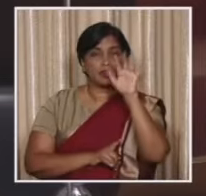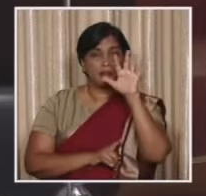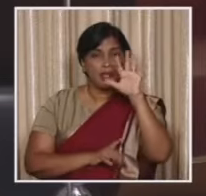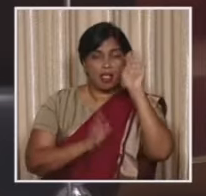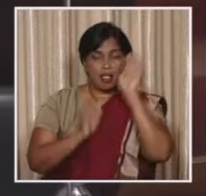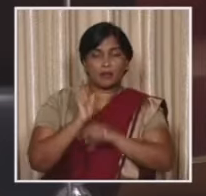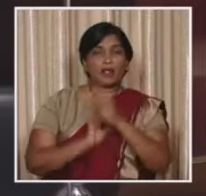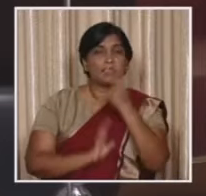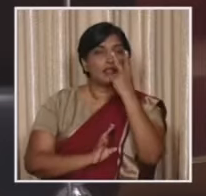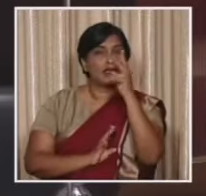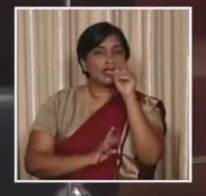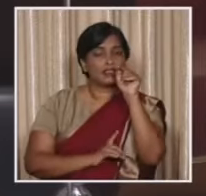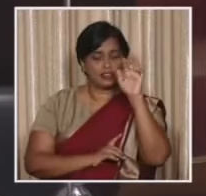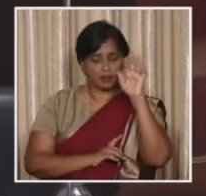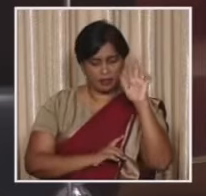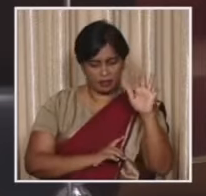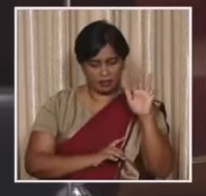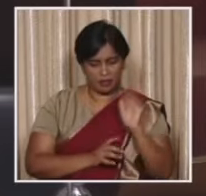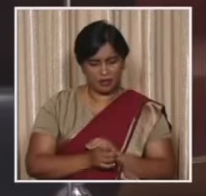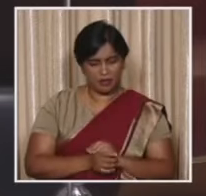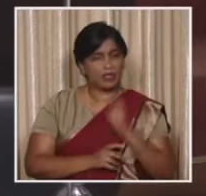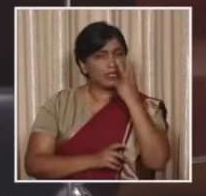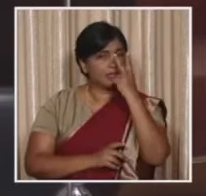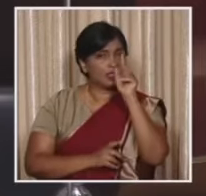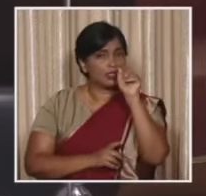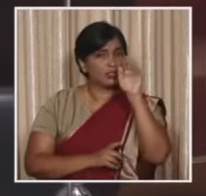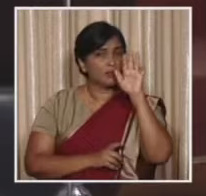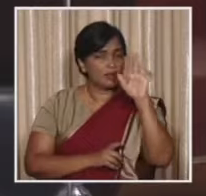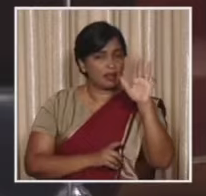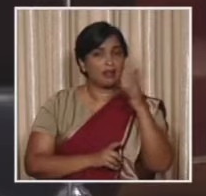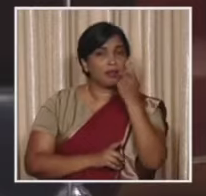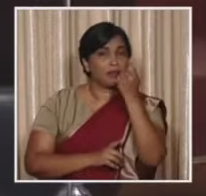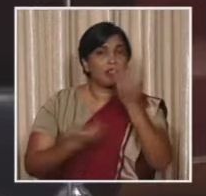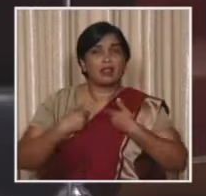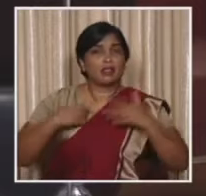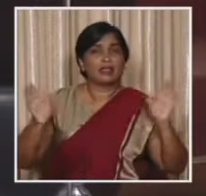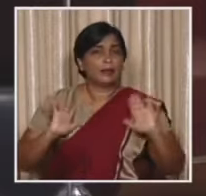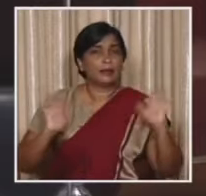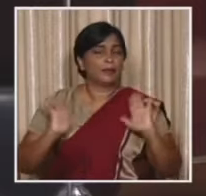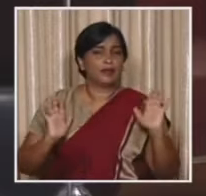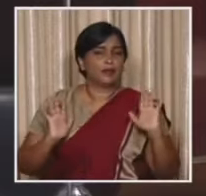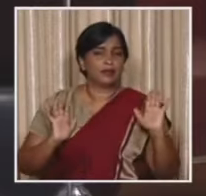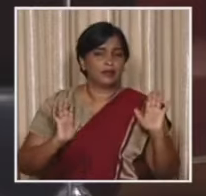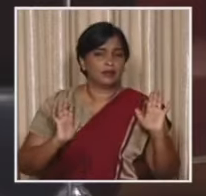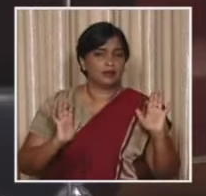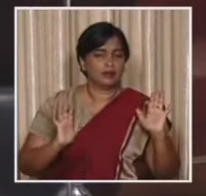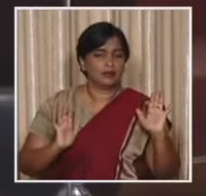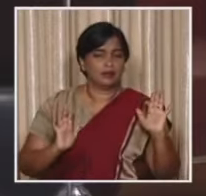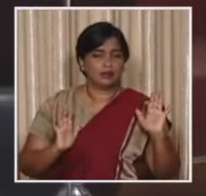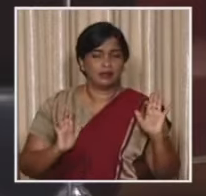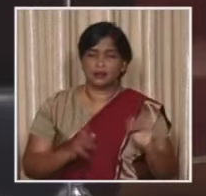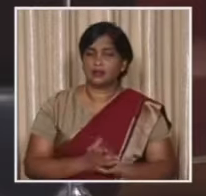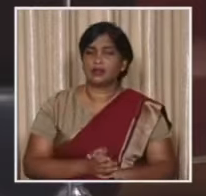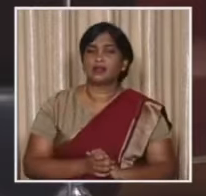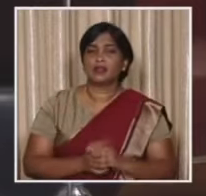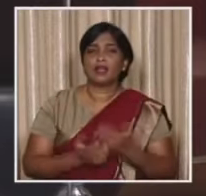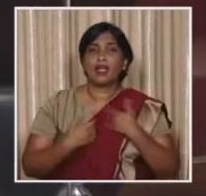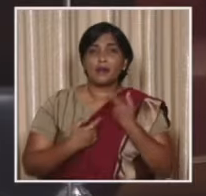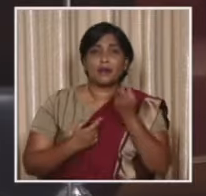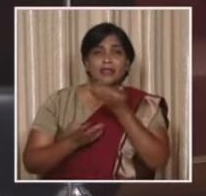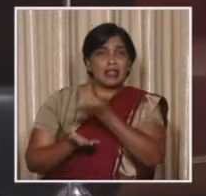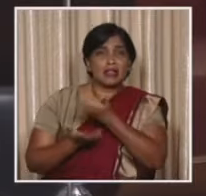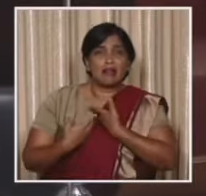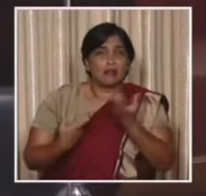2.9යි. ඒ 2.9 තපසල්ලි නෙවෙයි ගරු නියෝජ්‍ය කතා නායකතුමනි. අපේ සල්ලි